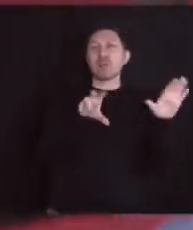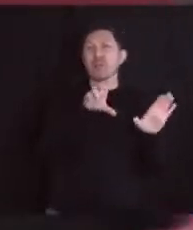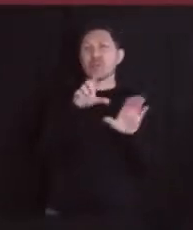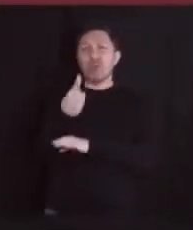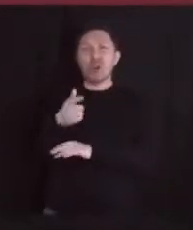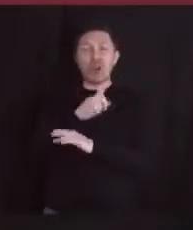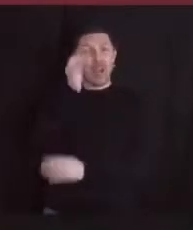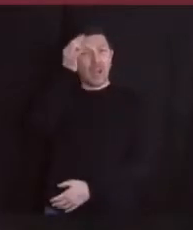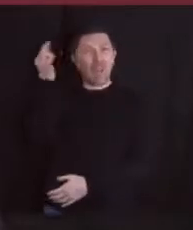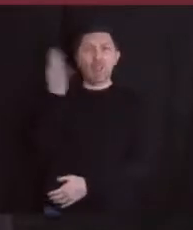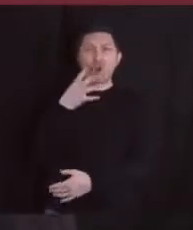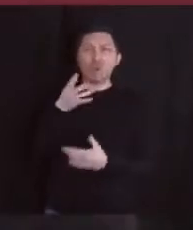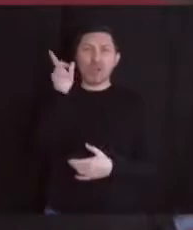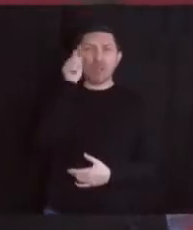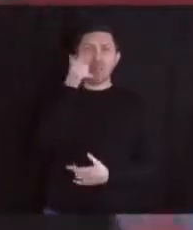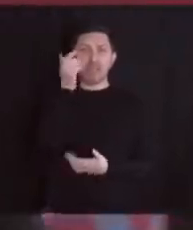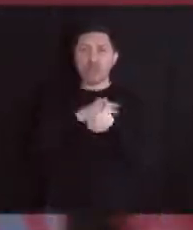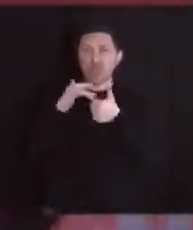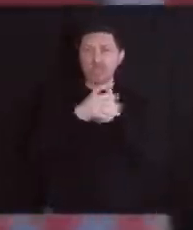la République sociale.